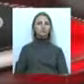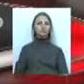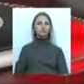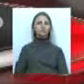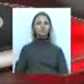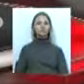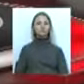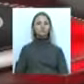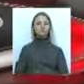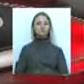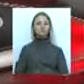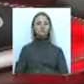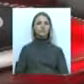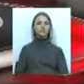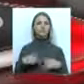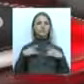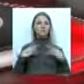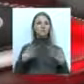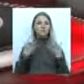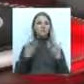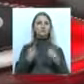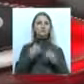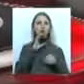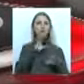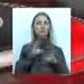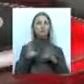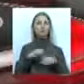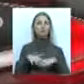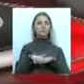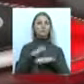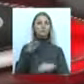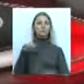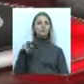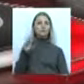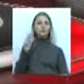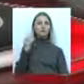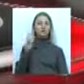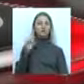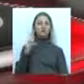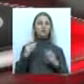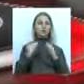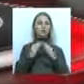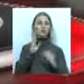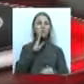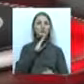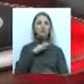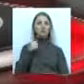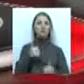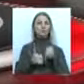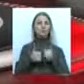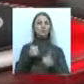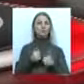Өңірде 29 қазан қамқоршы күні ерекше аталып өтті. Айтулы мерекеге орай шаңырақ және ана үйі қоғамдық қорлары өз